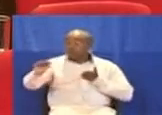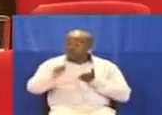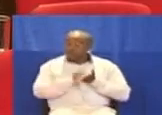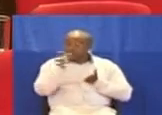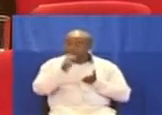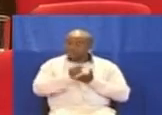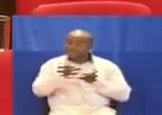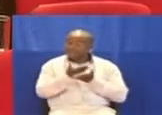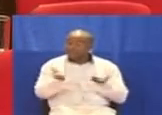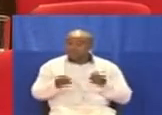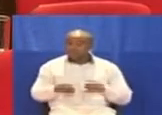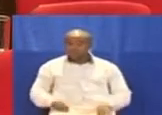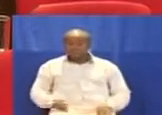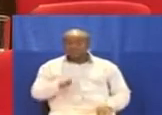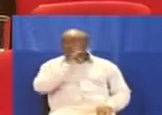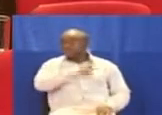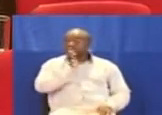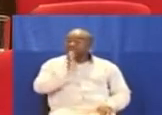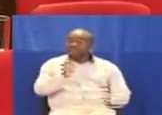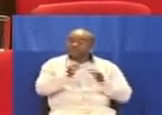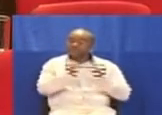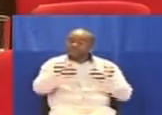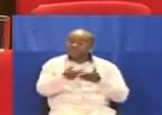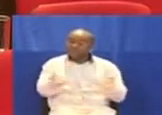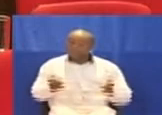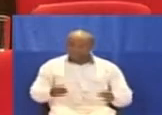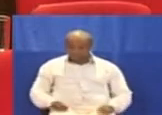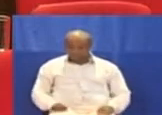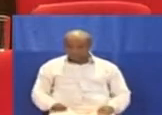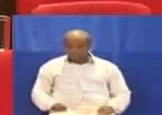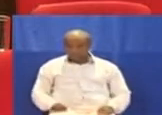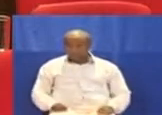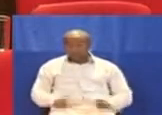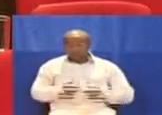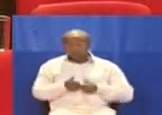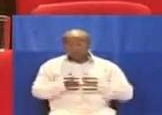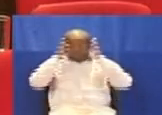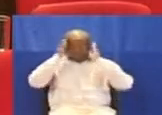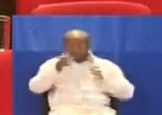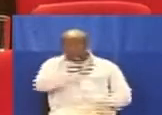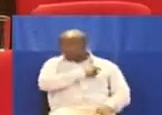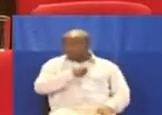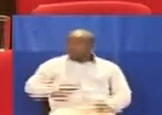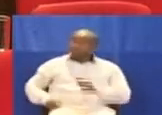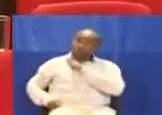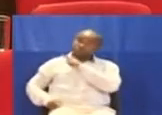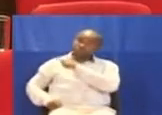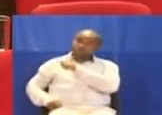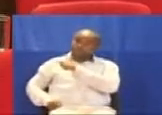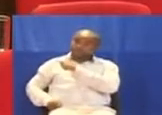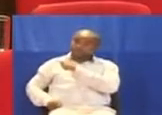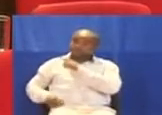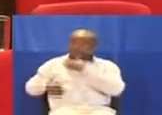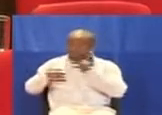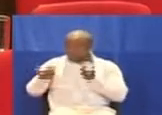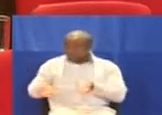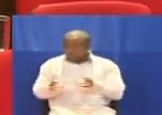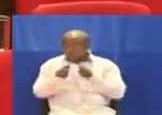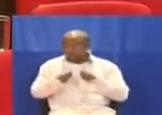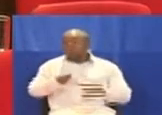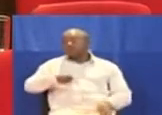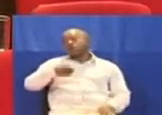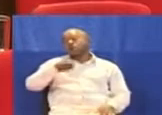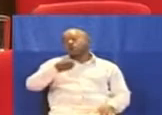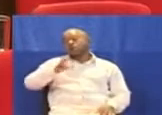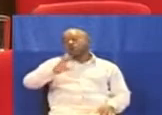yetu. Mheshimiwa Rais, tunakushukuru. Lakini Mheshimiwa Rais, pia umefanyika darasa na umefanyika shule.